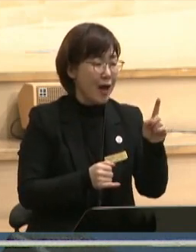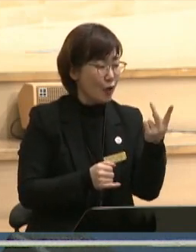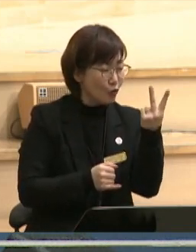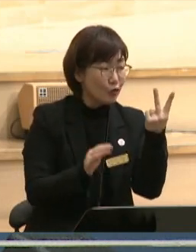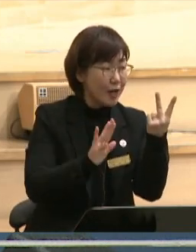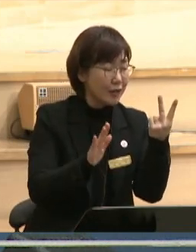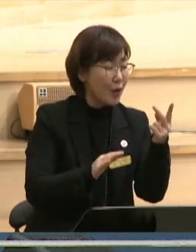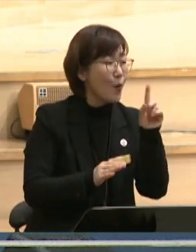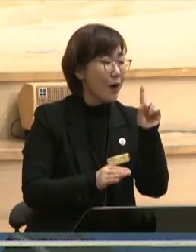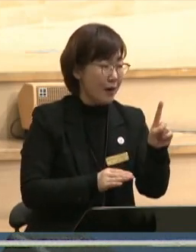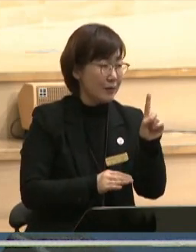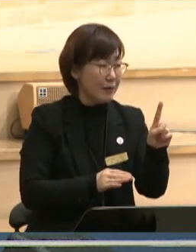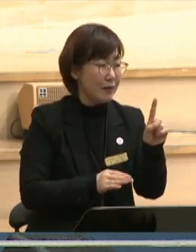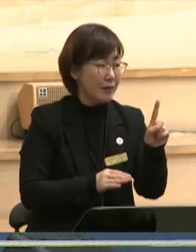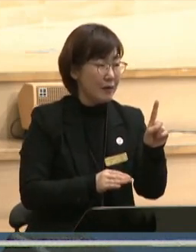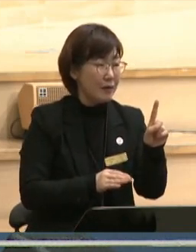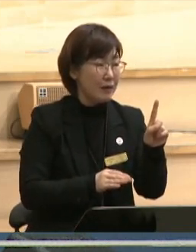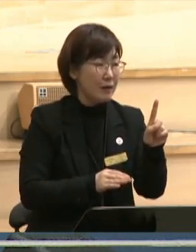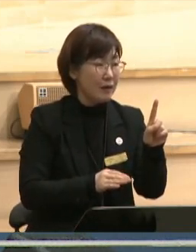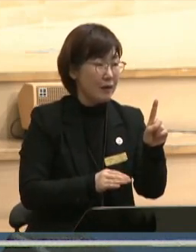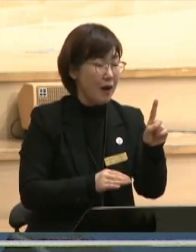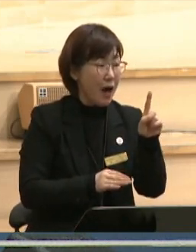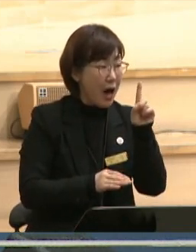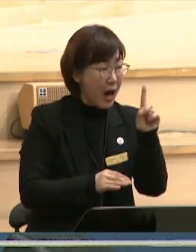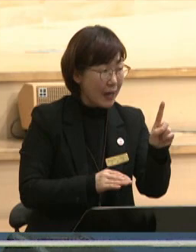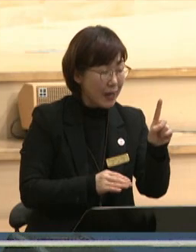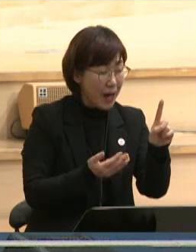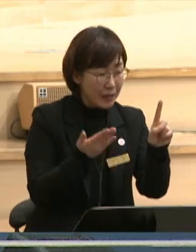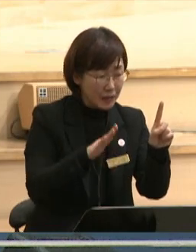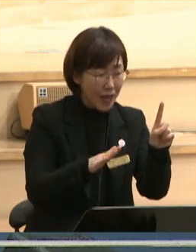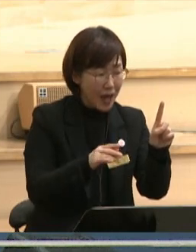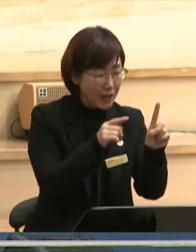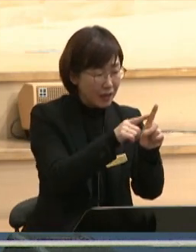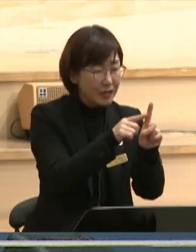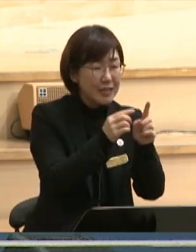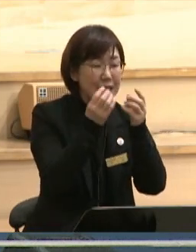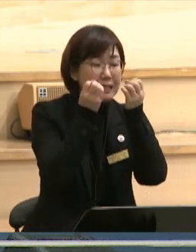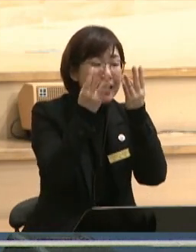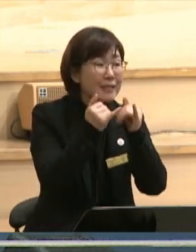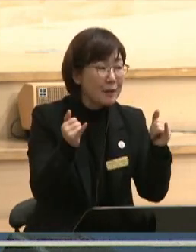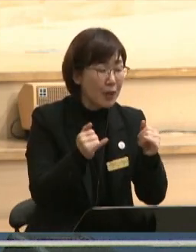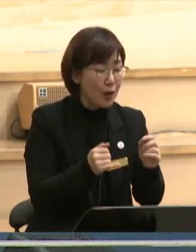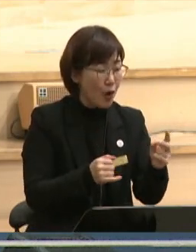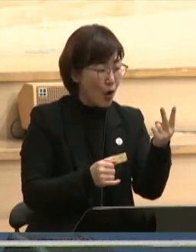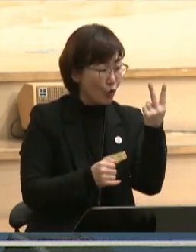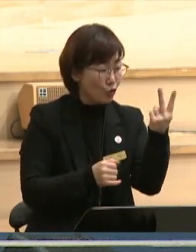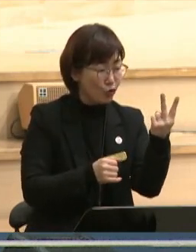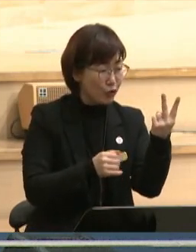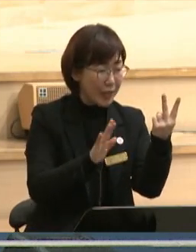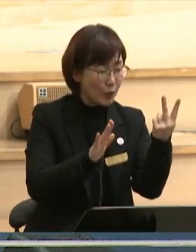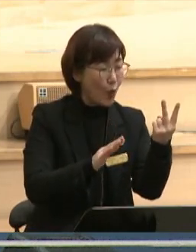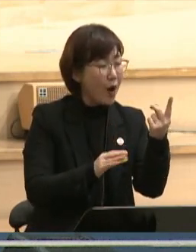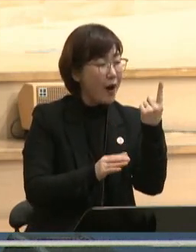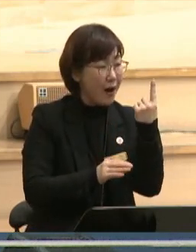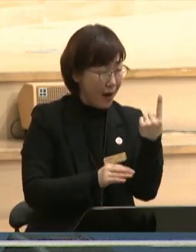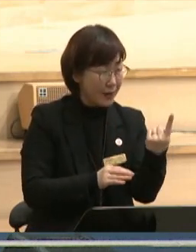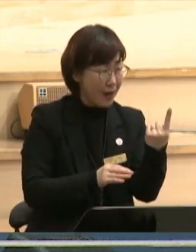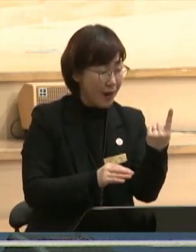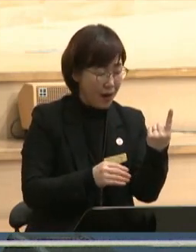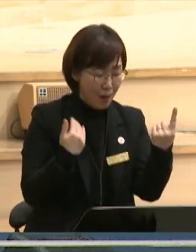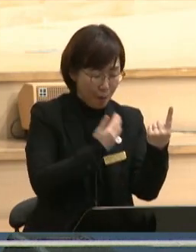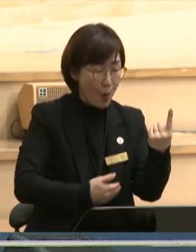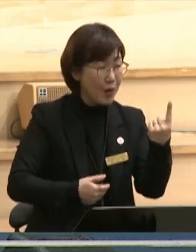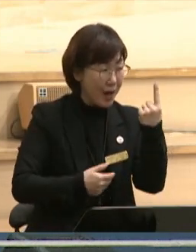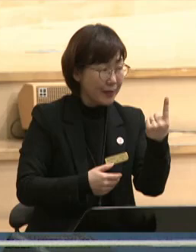사람 한 사람인데 세 사람이에요 이해되십니까 둘이 아니에요 한 사람이 한 몸을